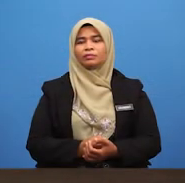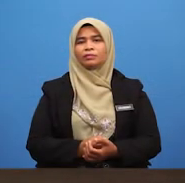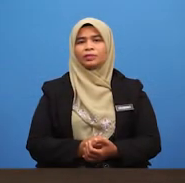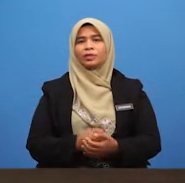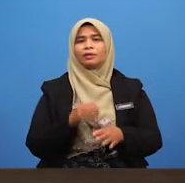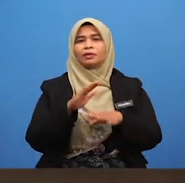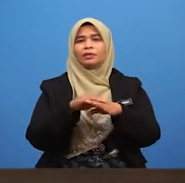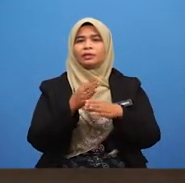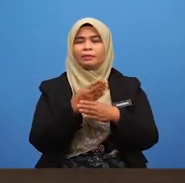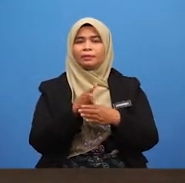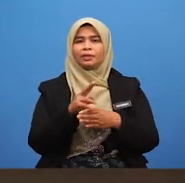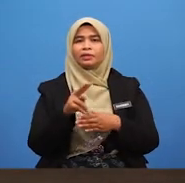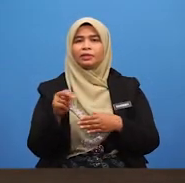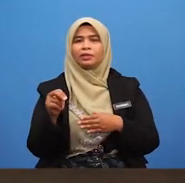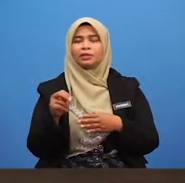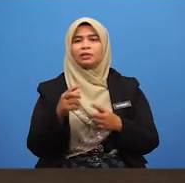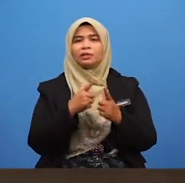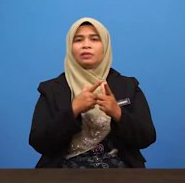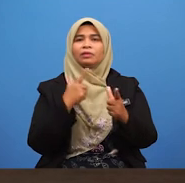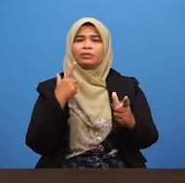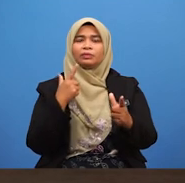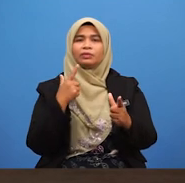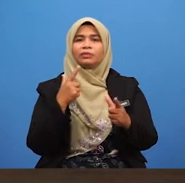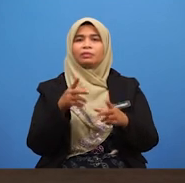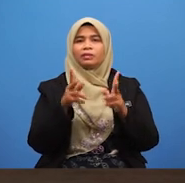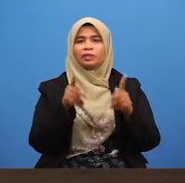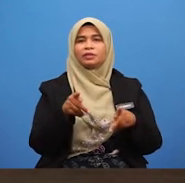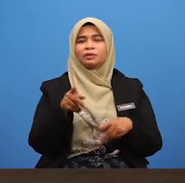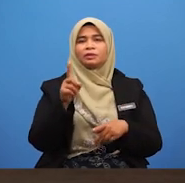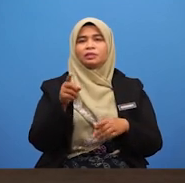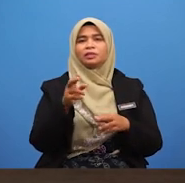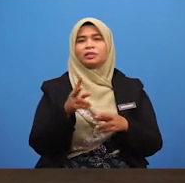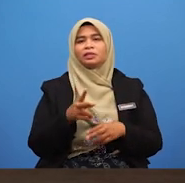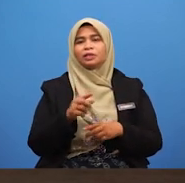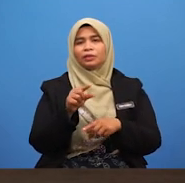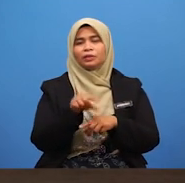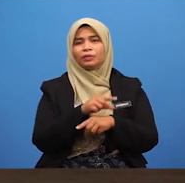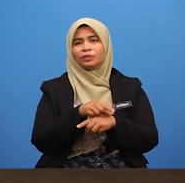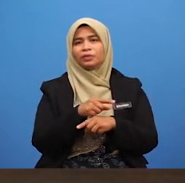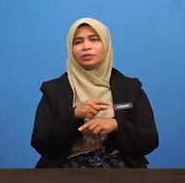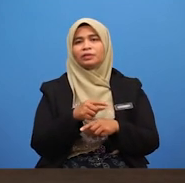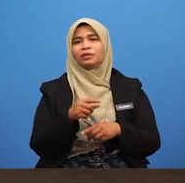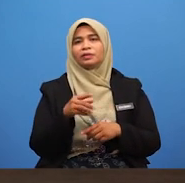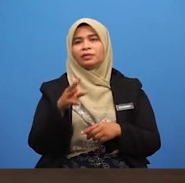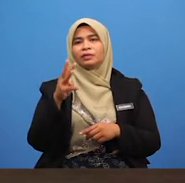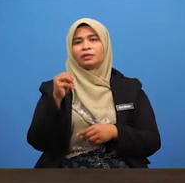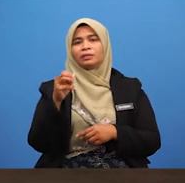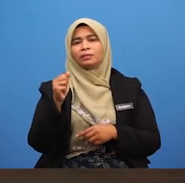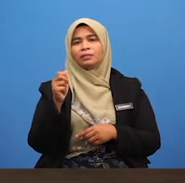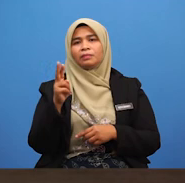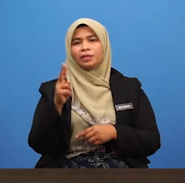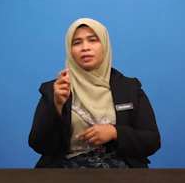Pada bahagian lurus, pelajar perlu menggunakan mata gunting dan pada bahagian